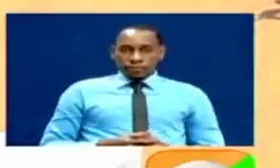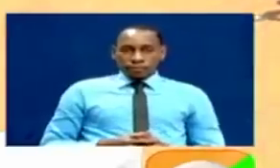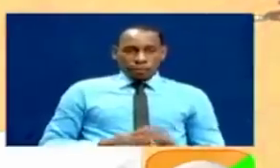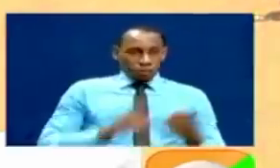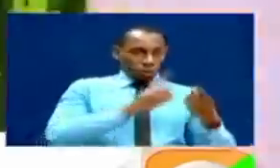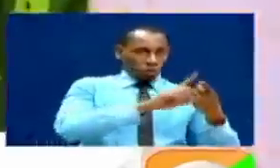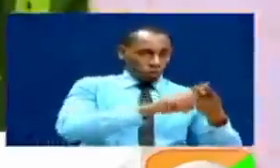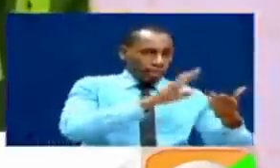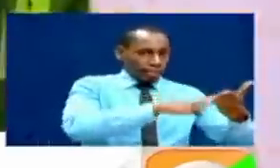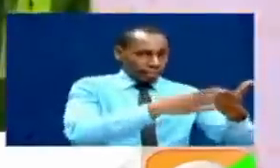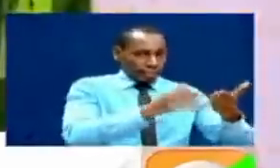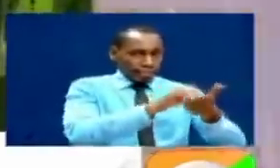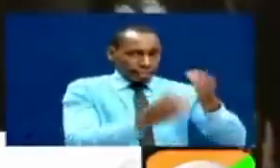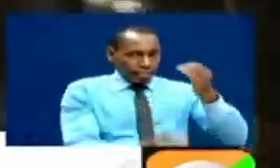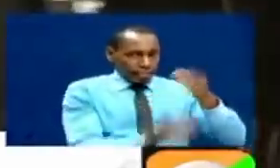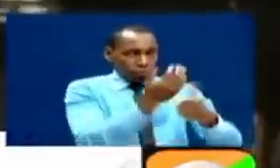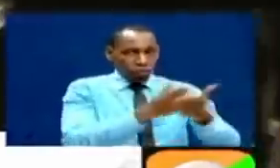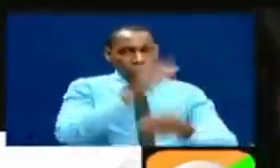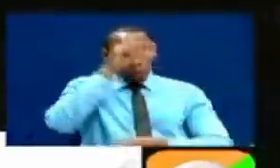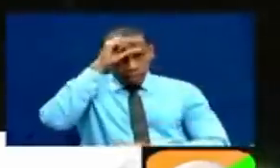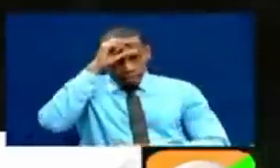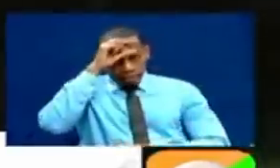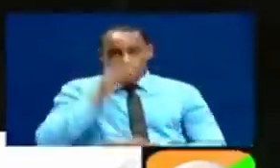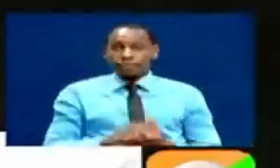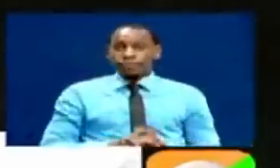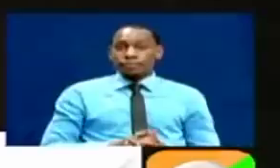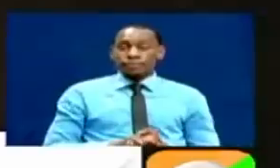kando na mikakati iliyotolewa awali na serikali.